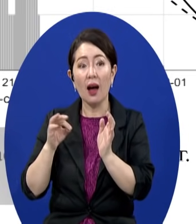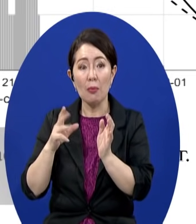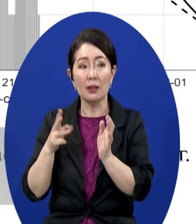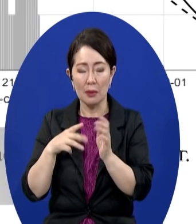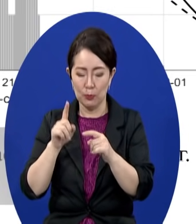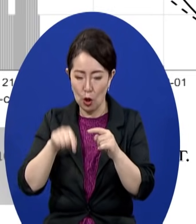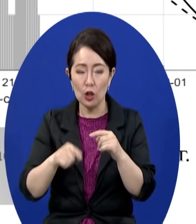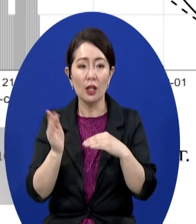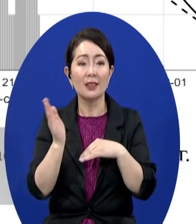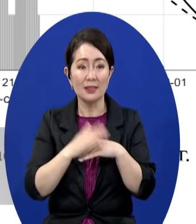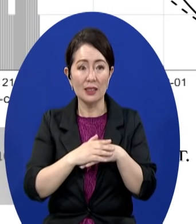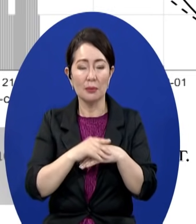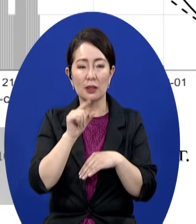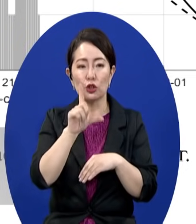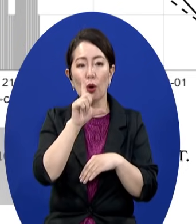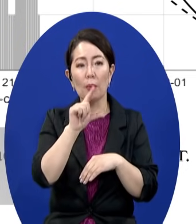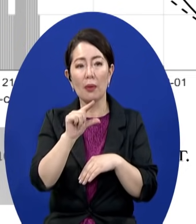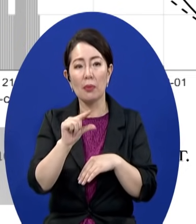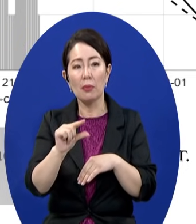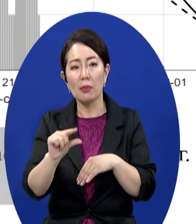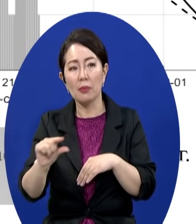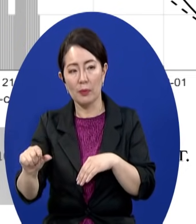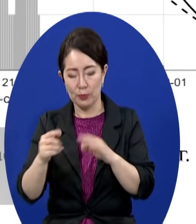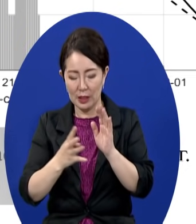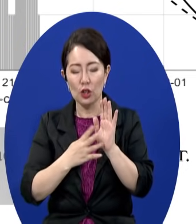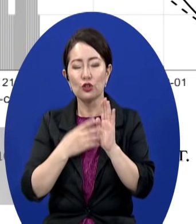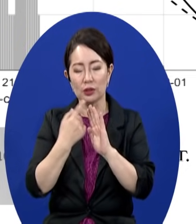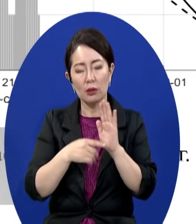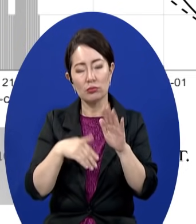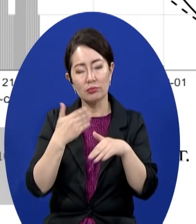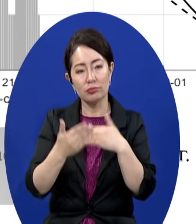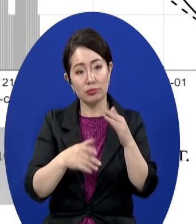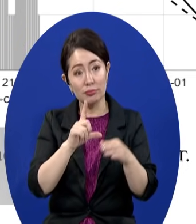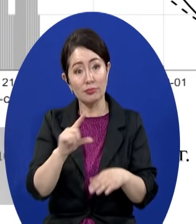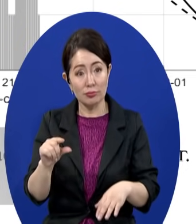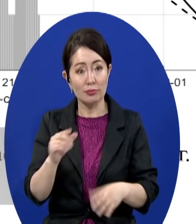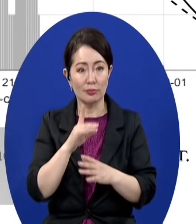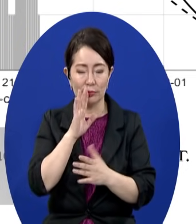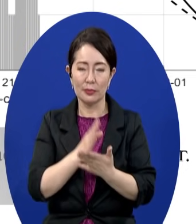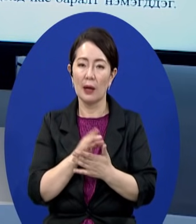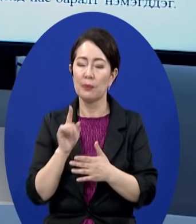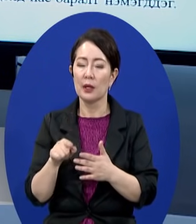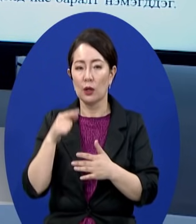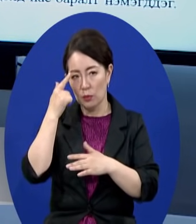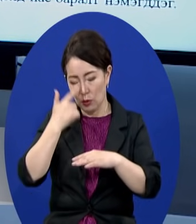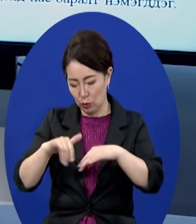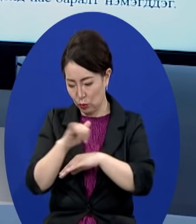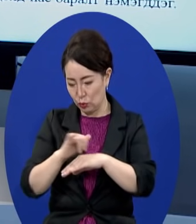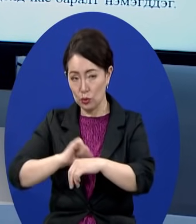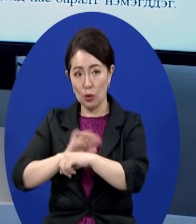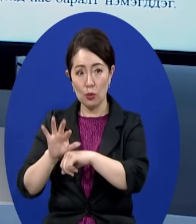одоо бол нас оролт бол айжмаар ингээд бууж байна 9 сар хүртэл буух ийм төлөвтэй байгаа. За манай улсын хувьд бол за